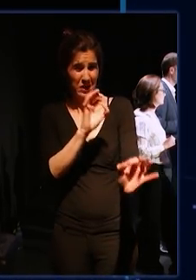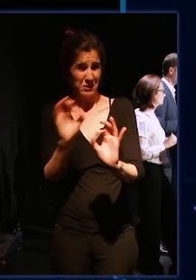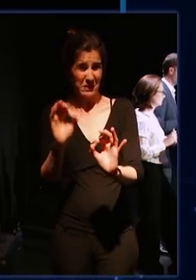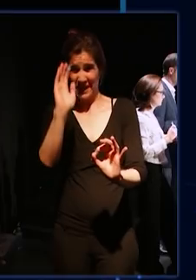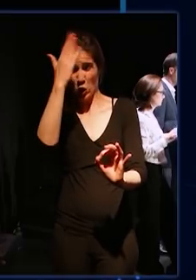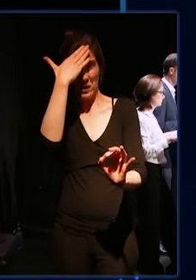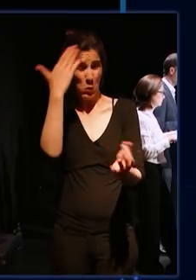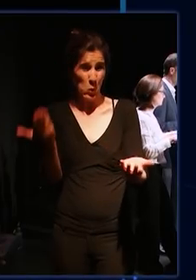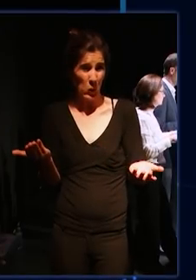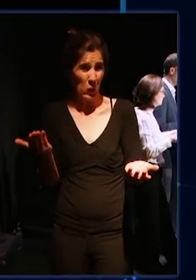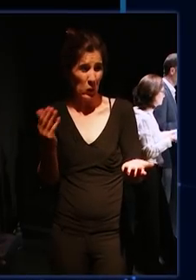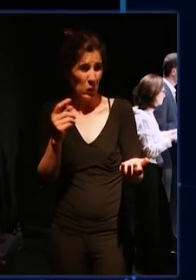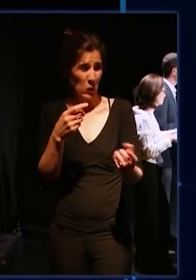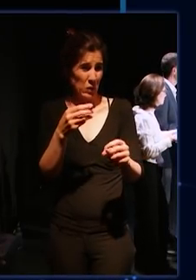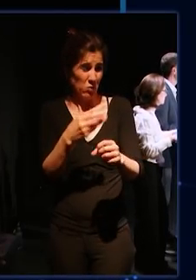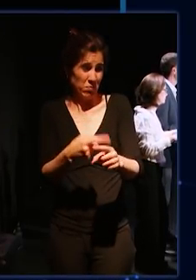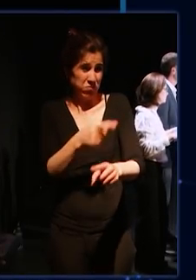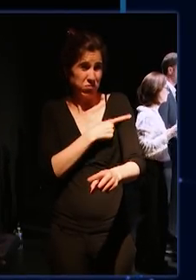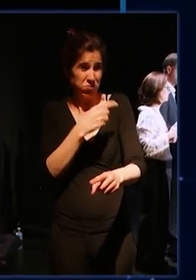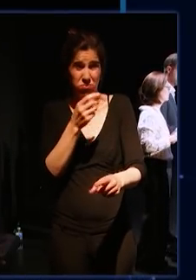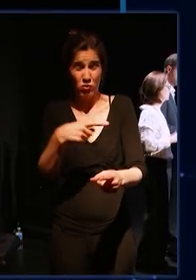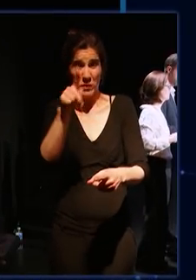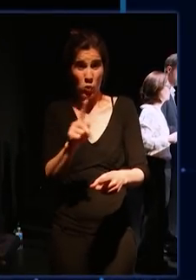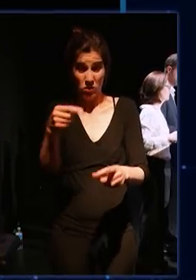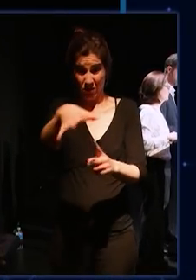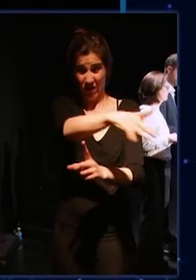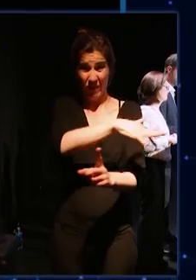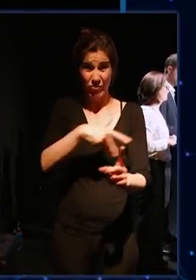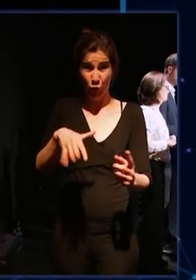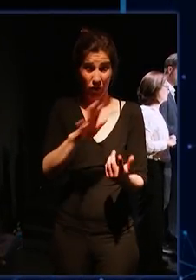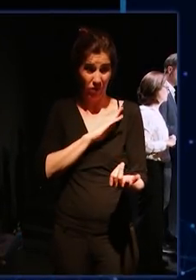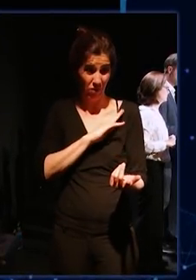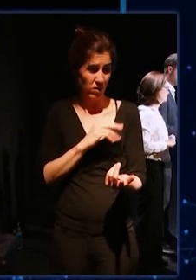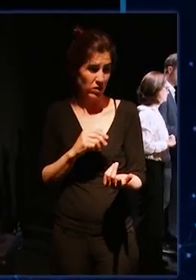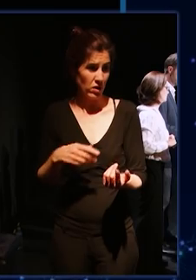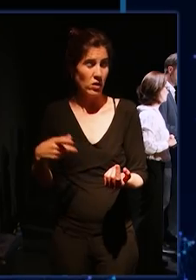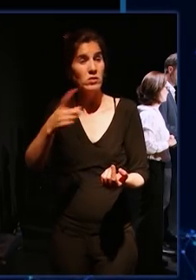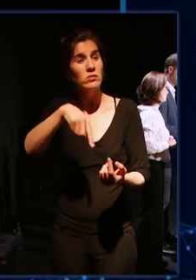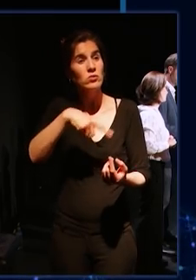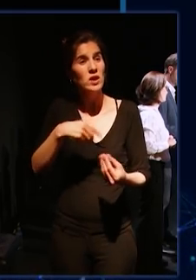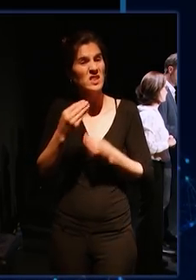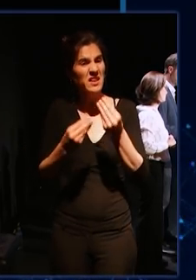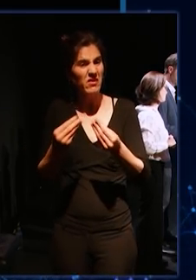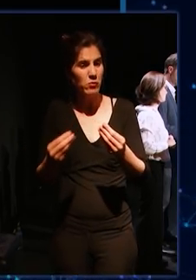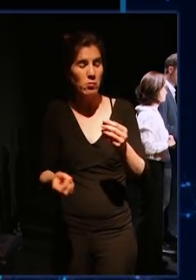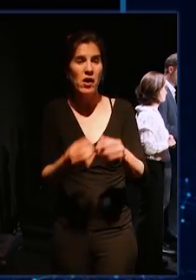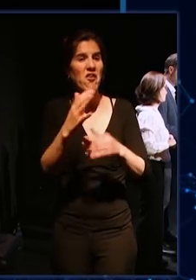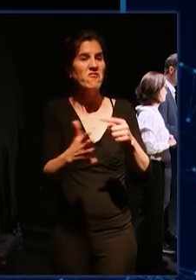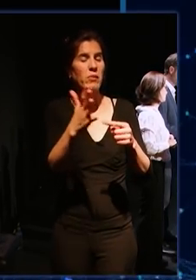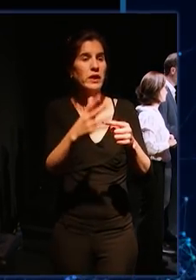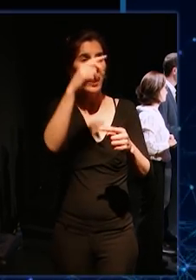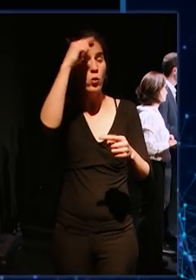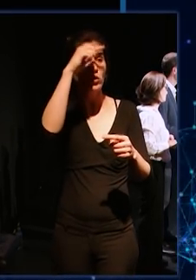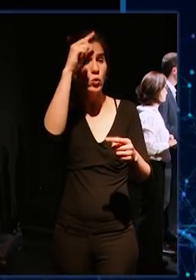excepcionalment viu respecte al nostre entorn. Heu dit el que hem de fer des de les institucions, què hem de fer això? Nosaltres no hem de fabricar cultura. Nosaltres el que hem